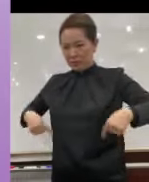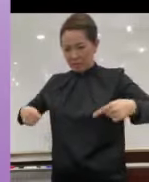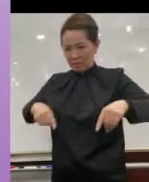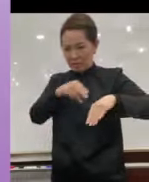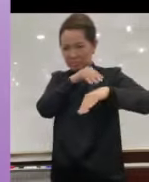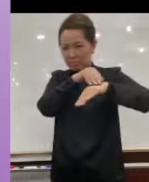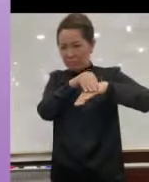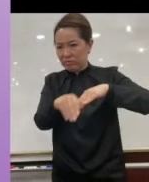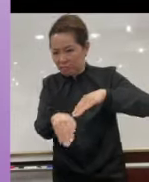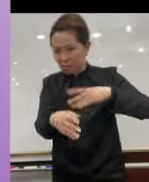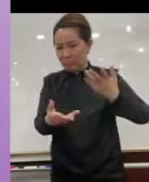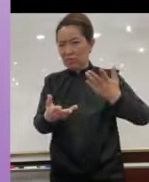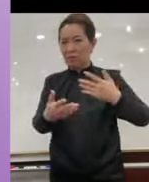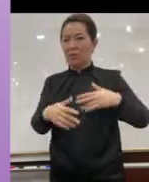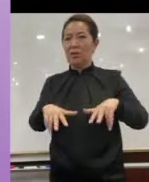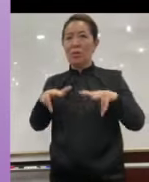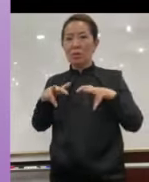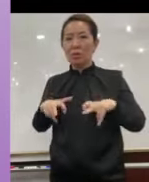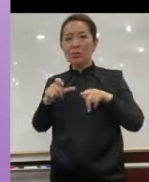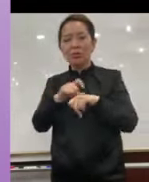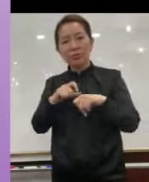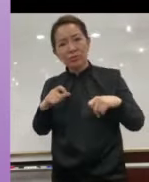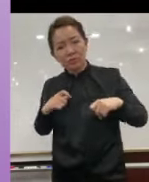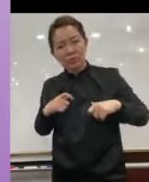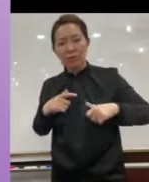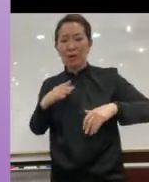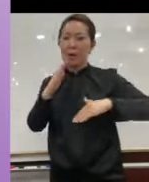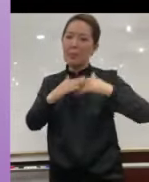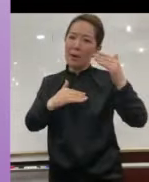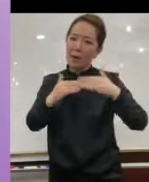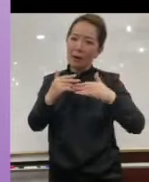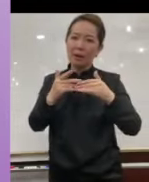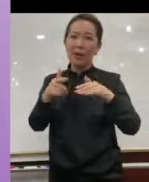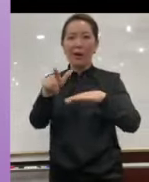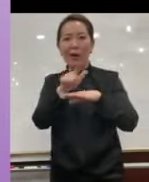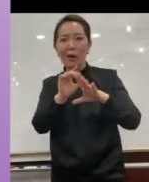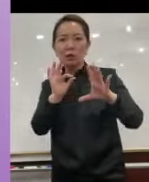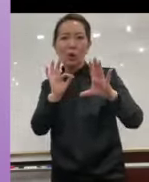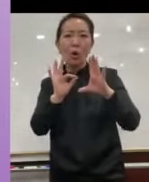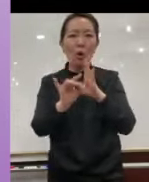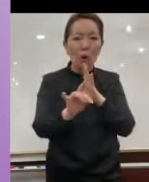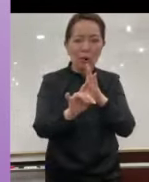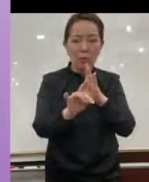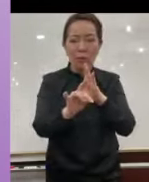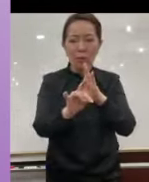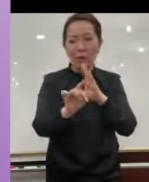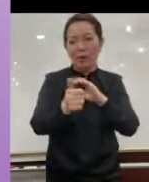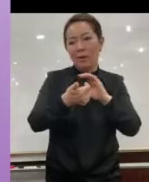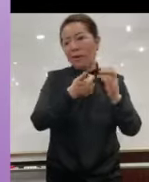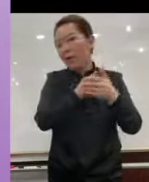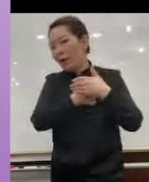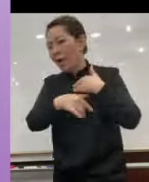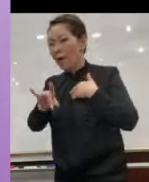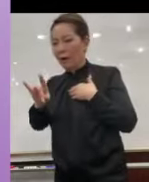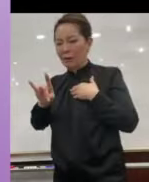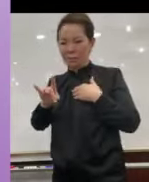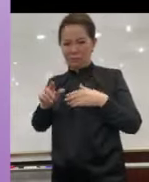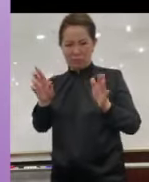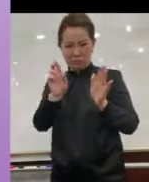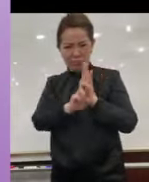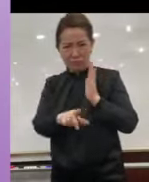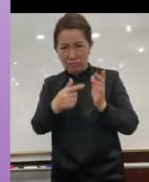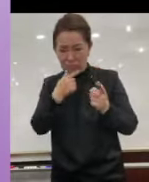энэс болоод хөгжлийн бэхжилтийн иргэн ямар нэгэн барилга байгууламжид орох гарах боломжгүй болох энэсээ болоод